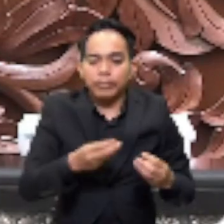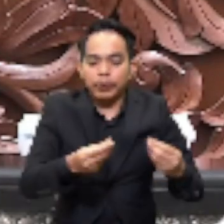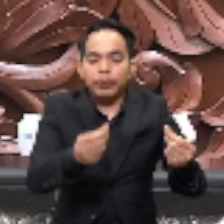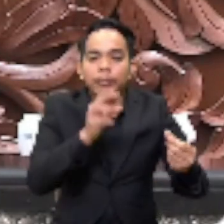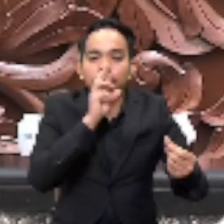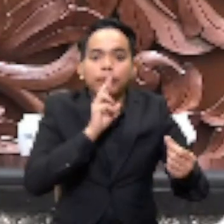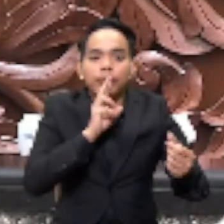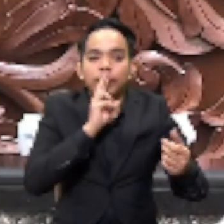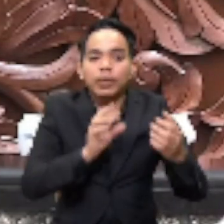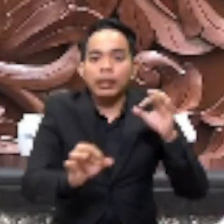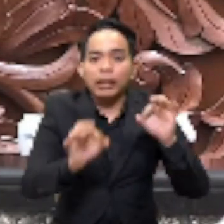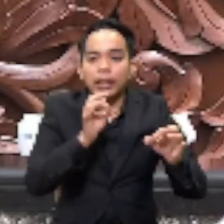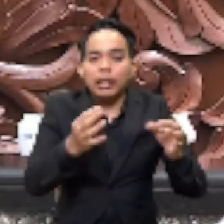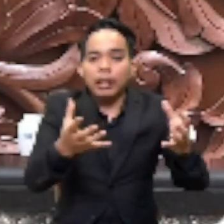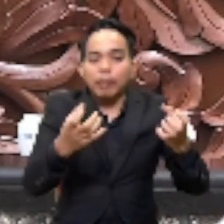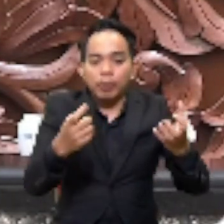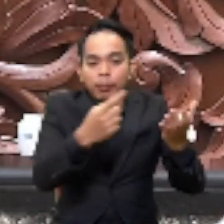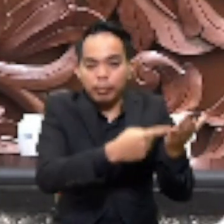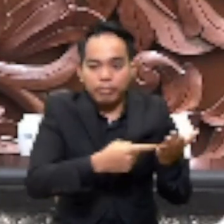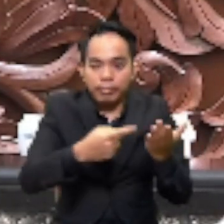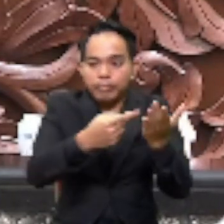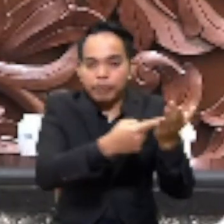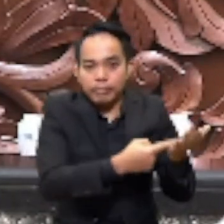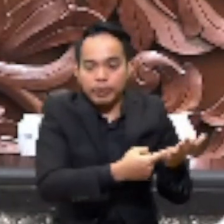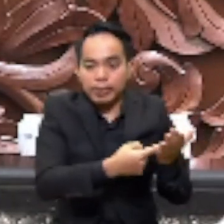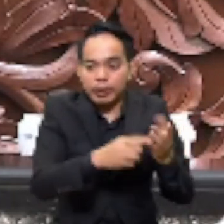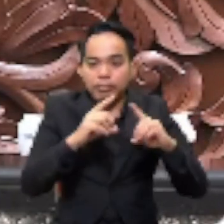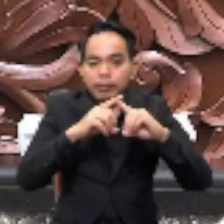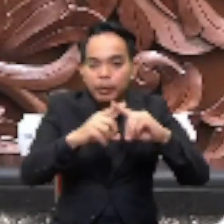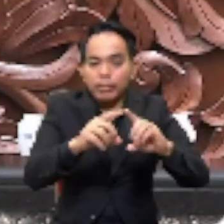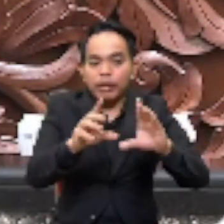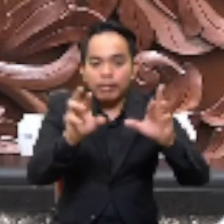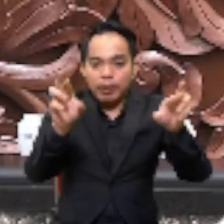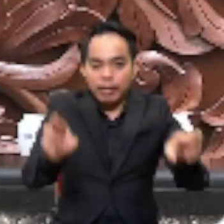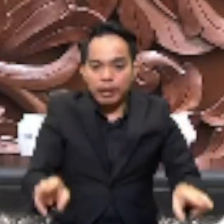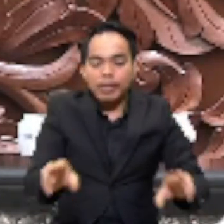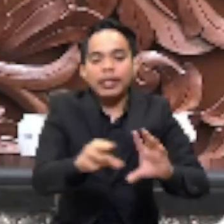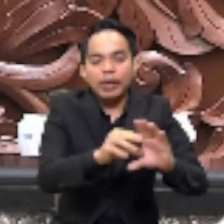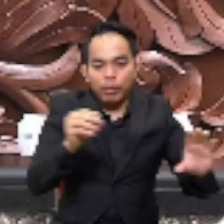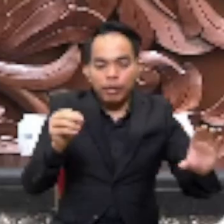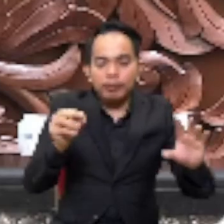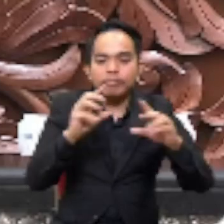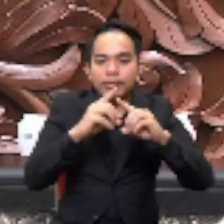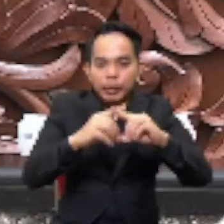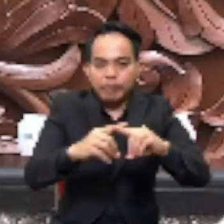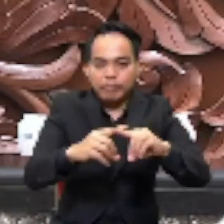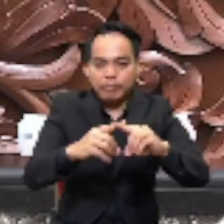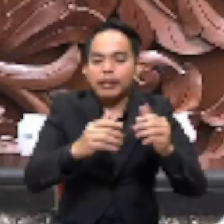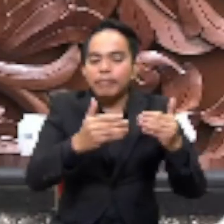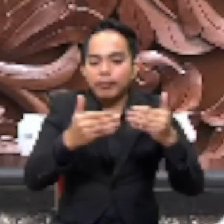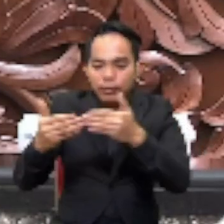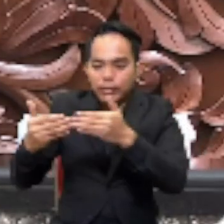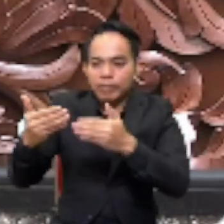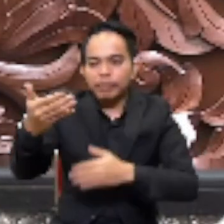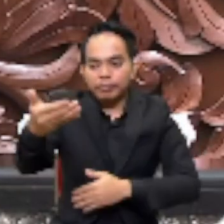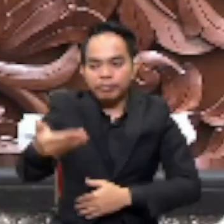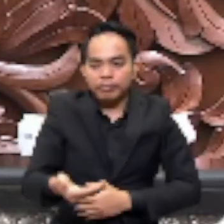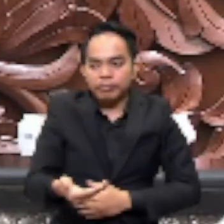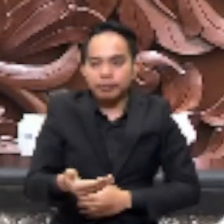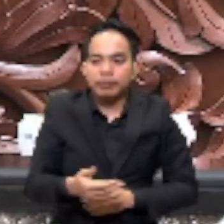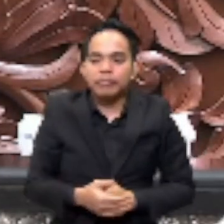gelugo kalau nak berbicara di dalam ini di luar ya teruskan yang berhormat